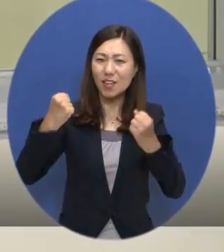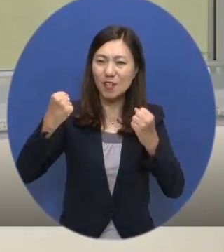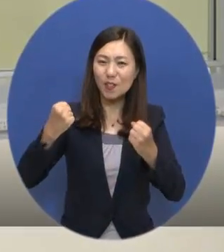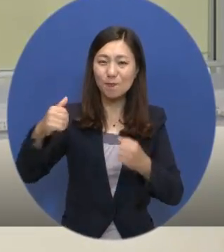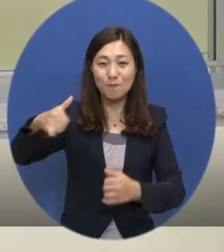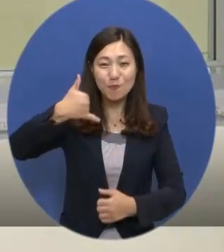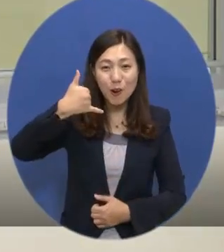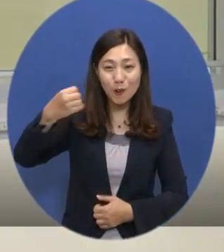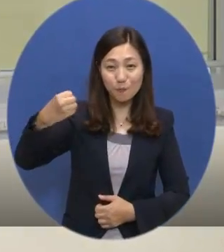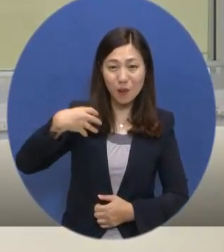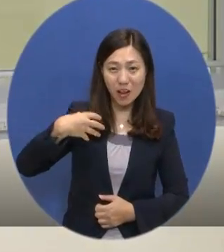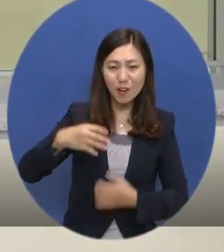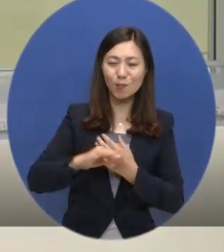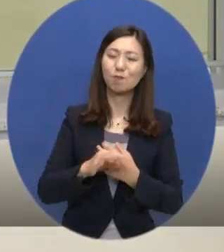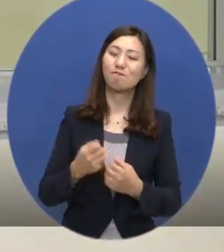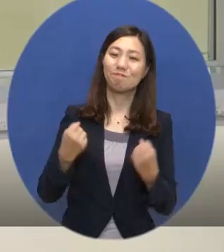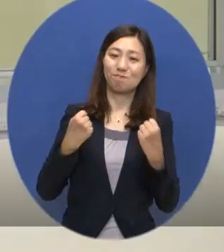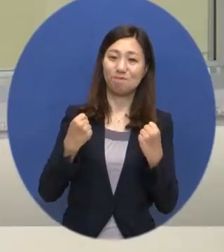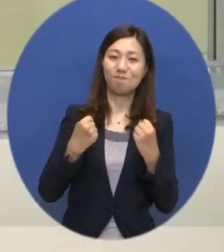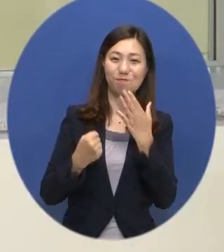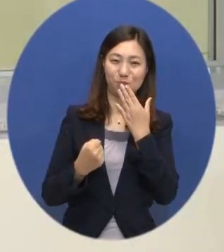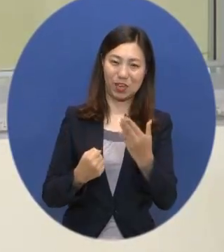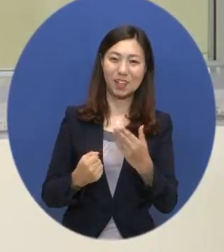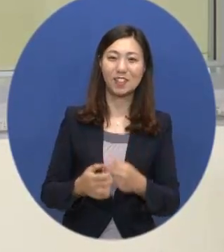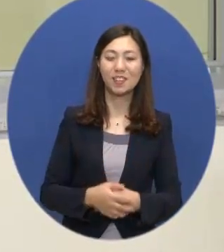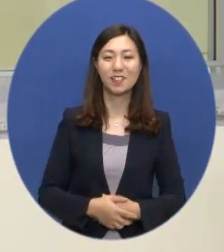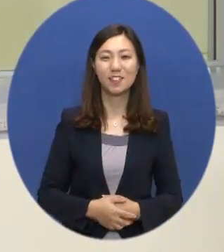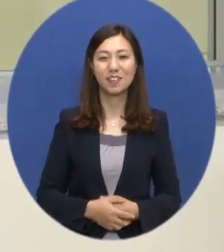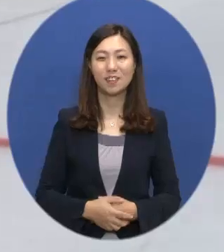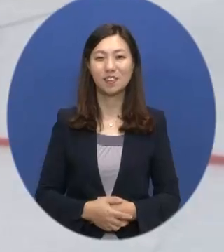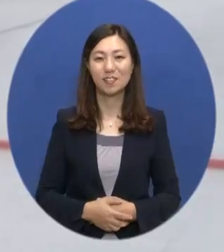있으면은 그때도 좀 힘이 나고 그렇습니다.